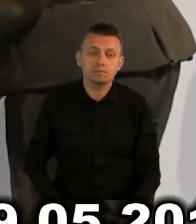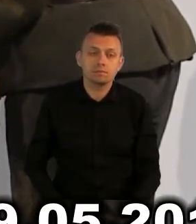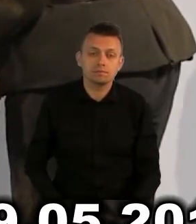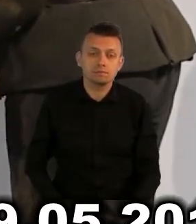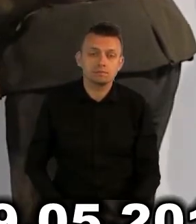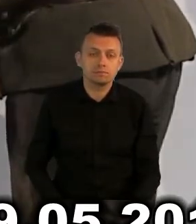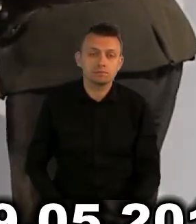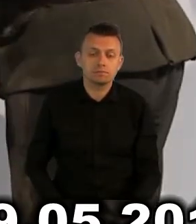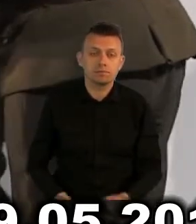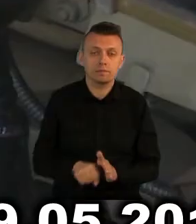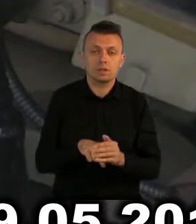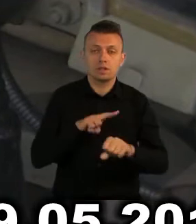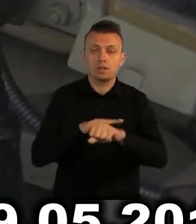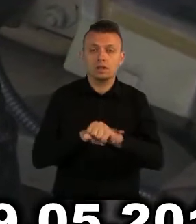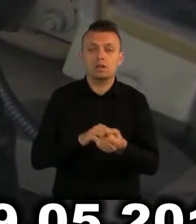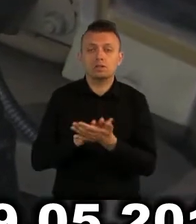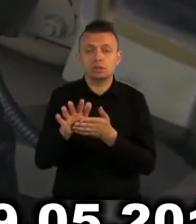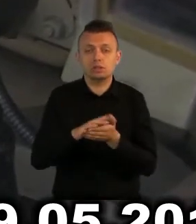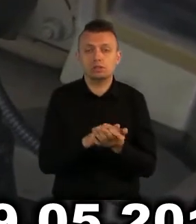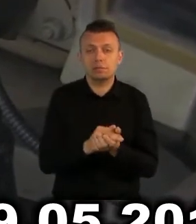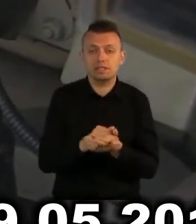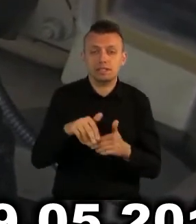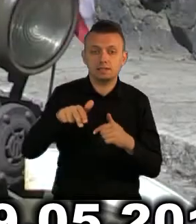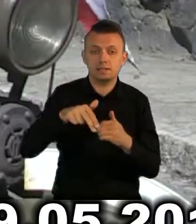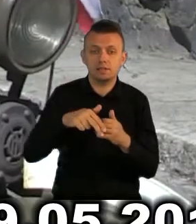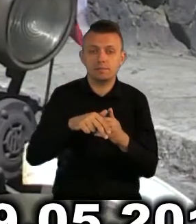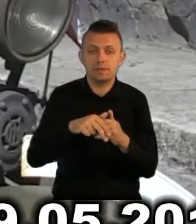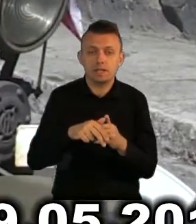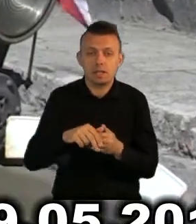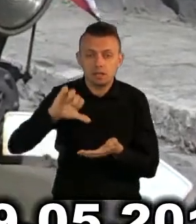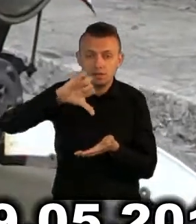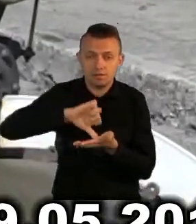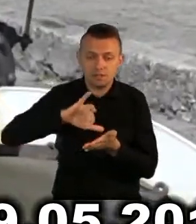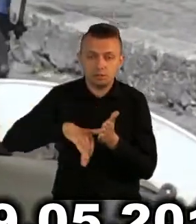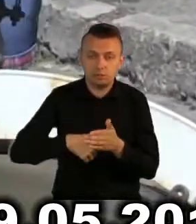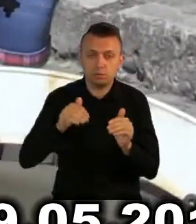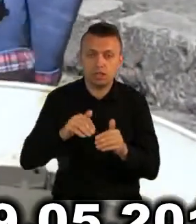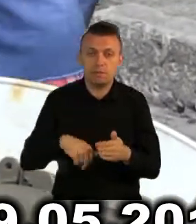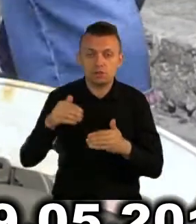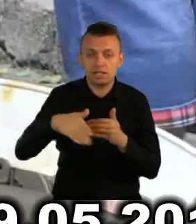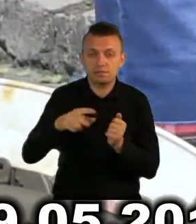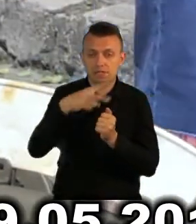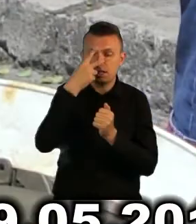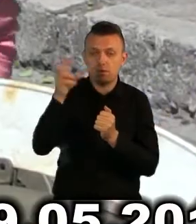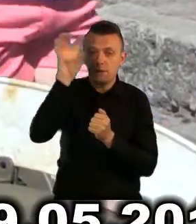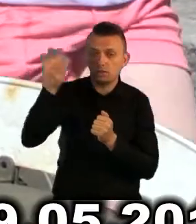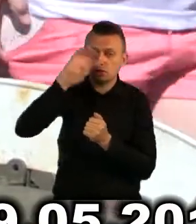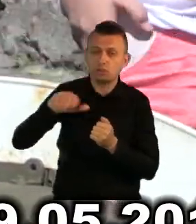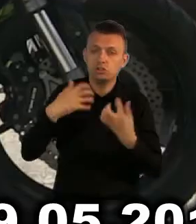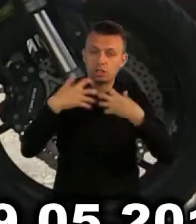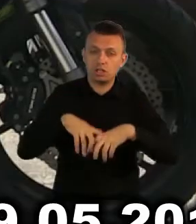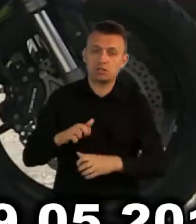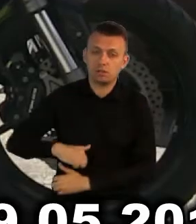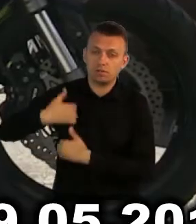dziękuję. Od godziny 15 na Placu Wolności można było z bliska zobaczyć sprzęt wojskowy, zarówno współczesny, jak i